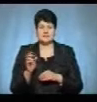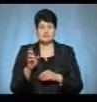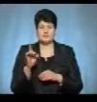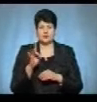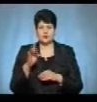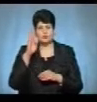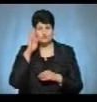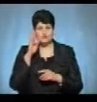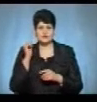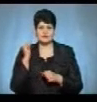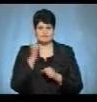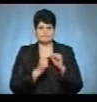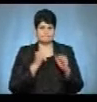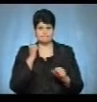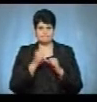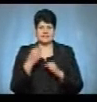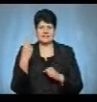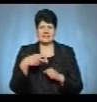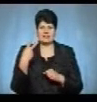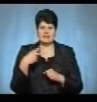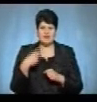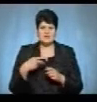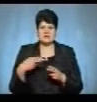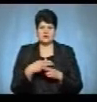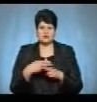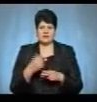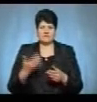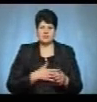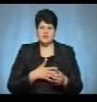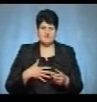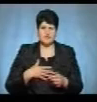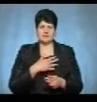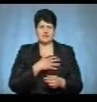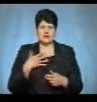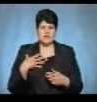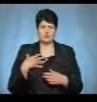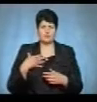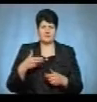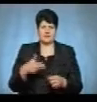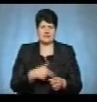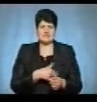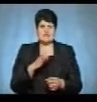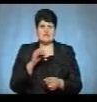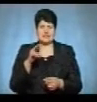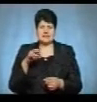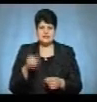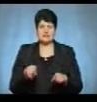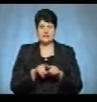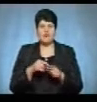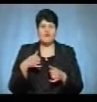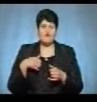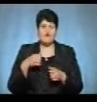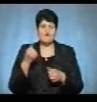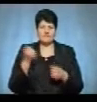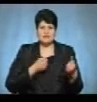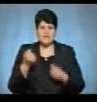дружині близько 20 ударів в живіт, грудну клітку, передпліччя і проникаючий удар в селезінку. Стільки ж разів він вдарив ножем